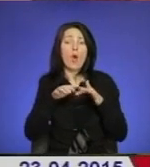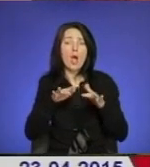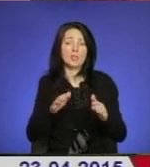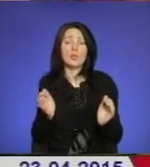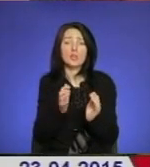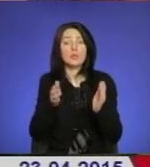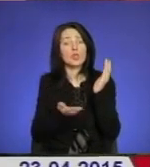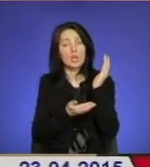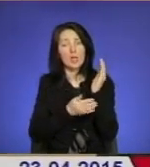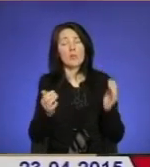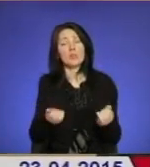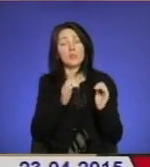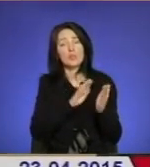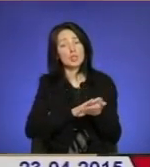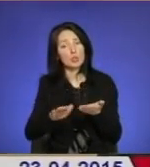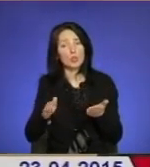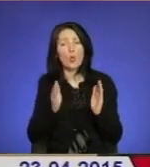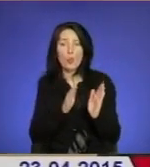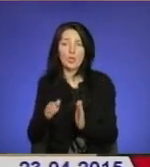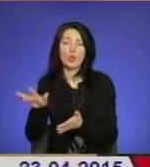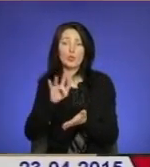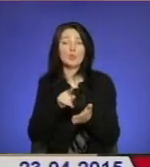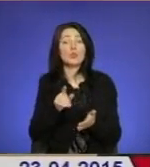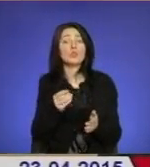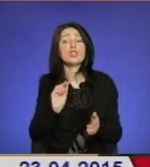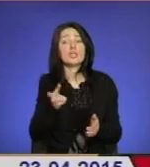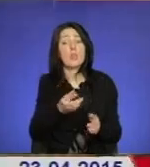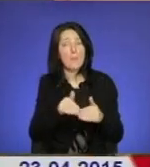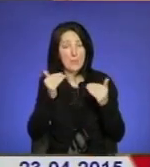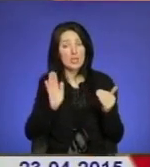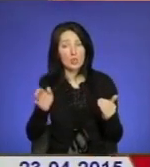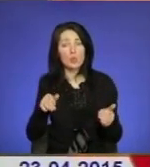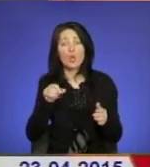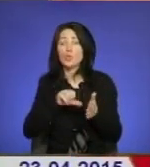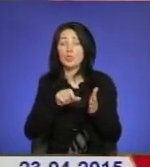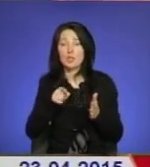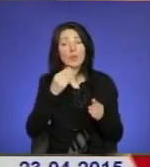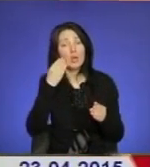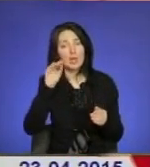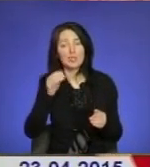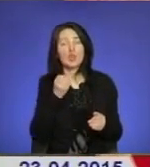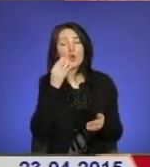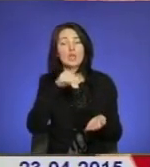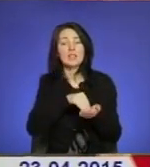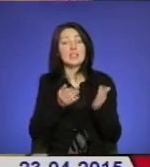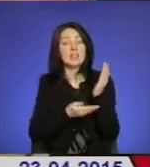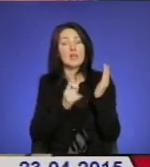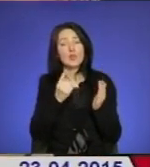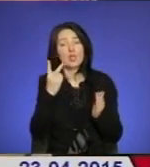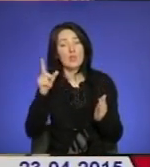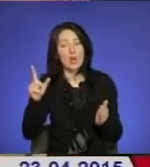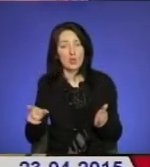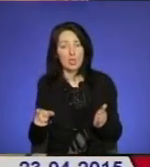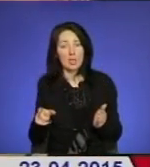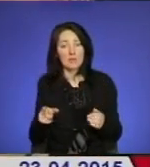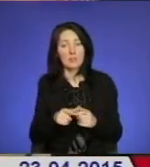чистоту і порядок у місті. Тому чим більше буде учасників, тим краще. Коли садить дерева одна-два людини, відповідно, за